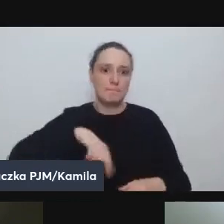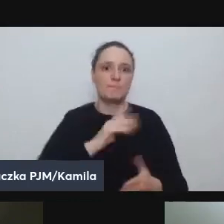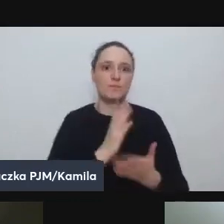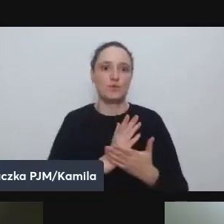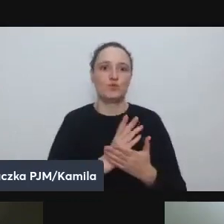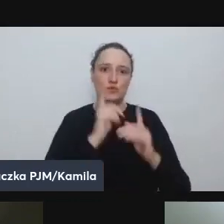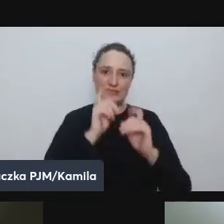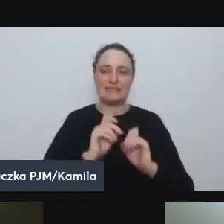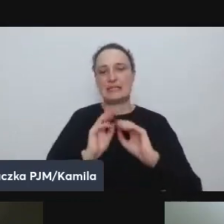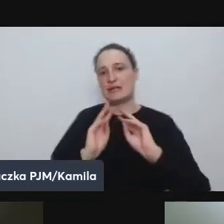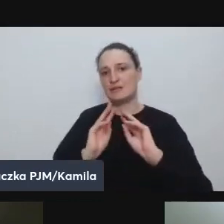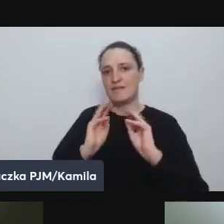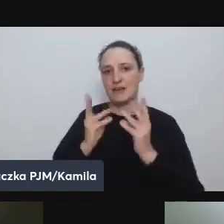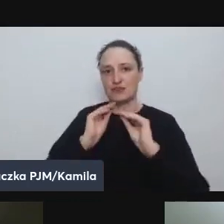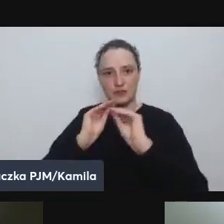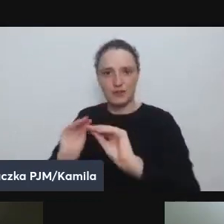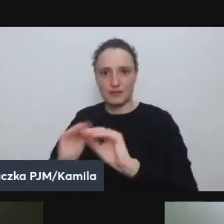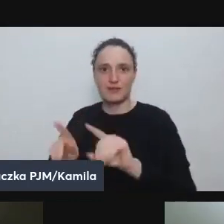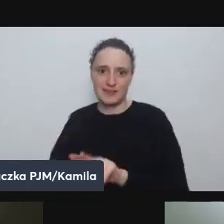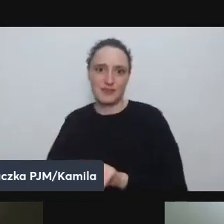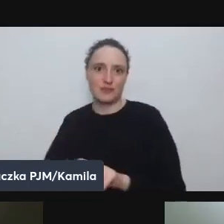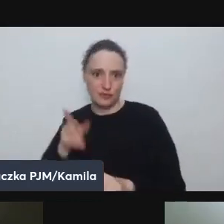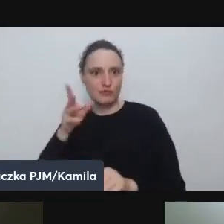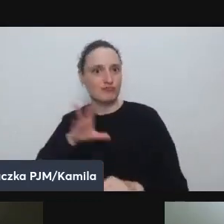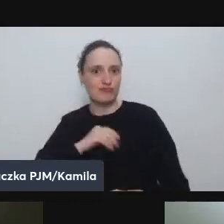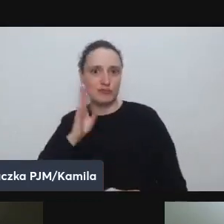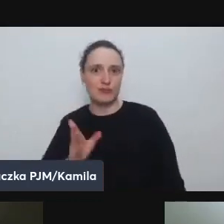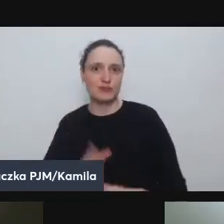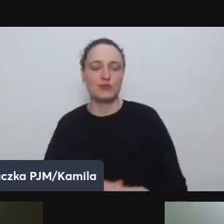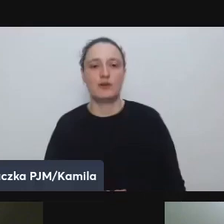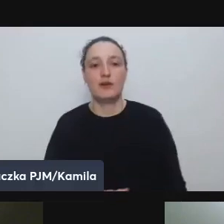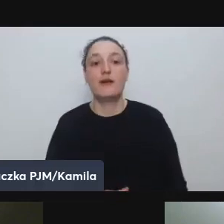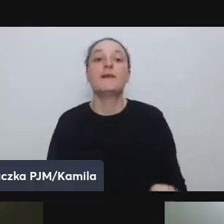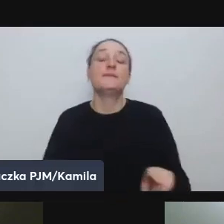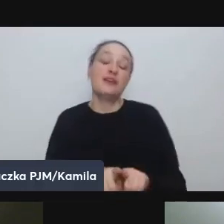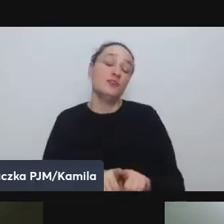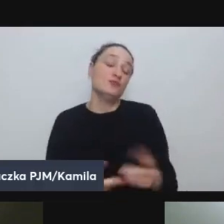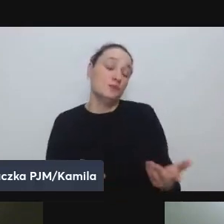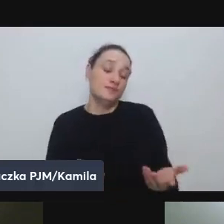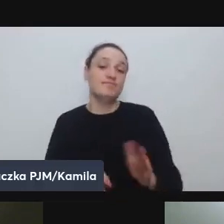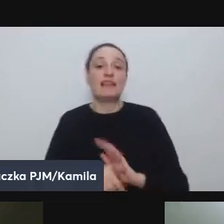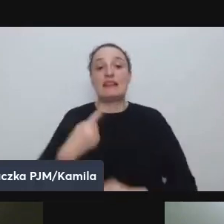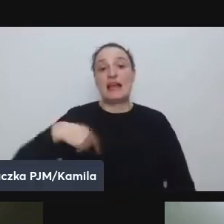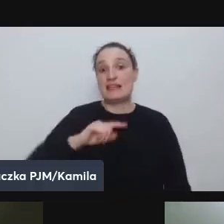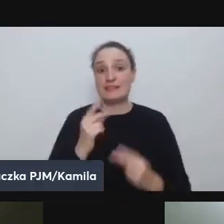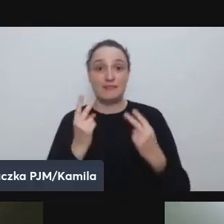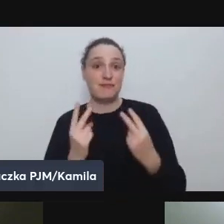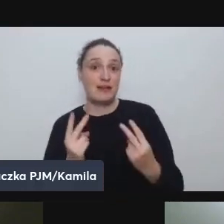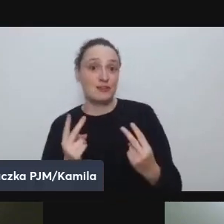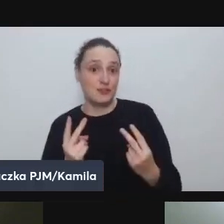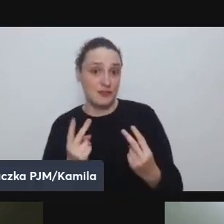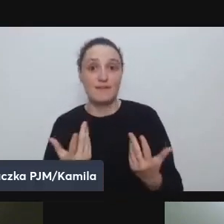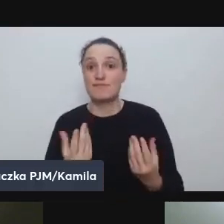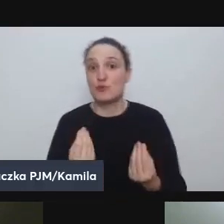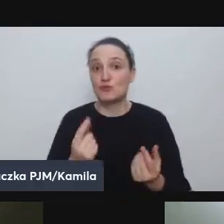i edukować, ale też takim ważnym dla nas argumentem, żeby się dzisiaj spotkać